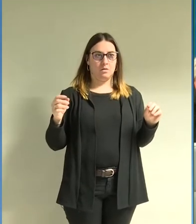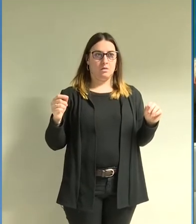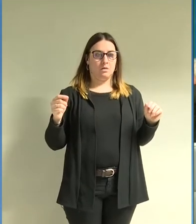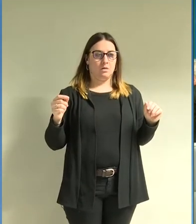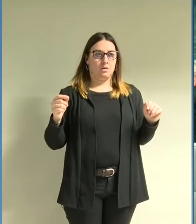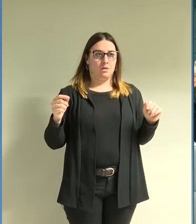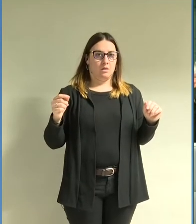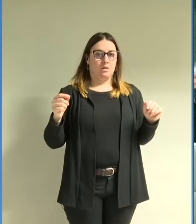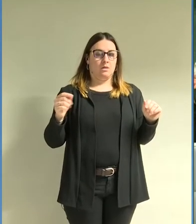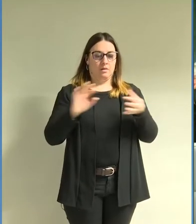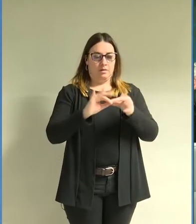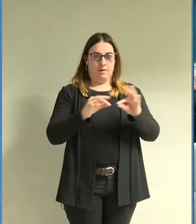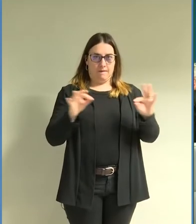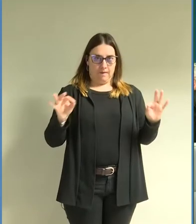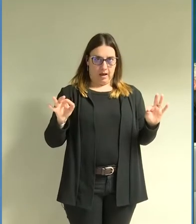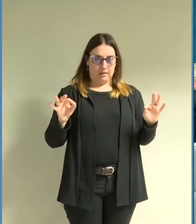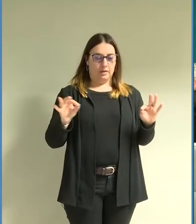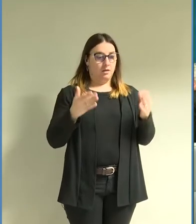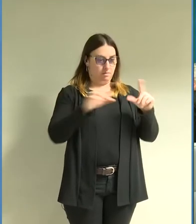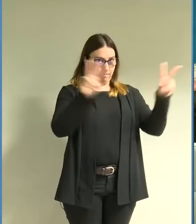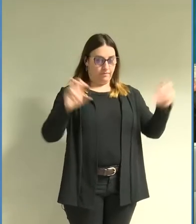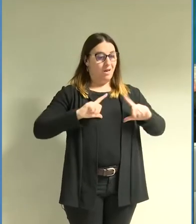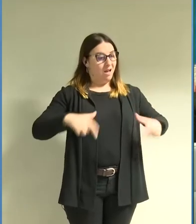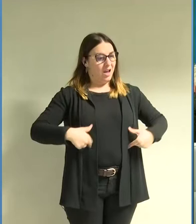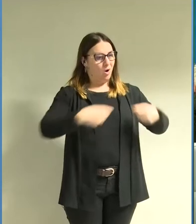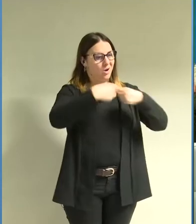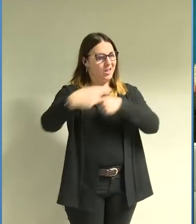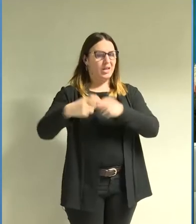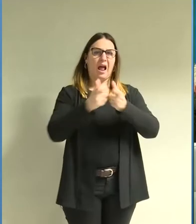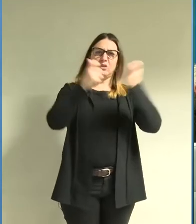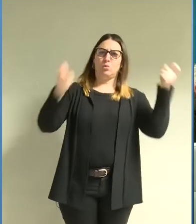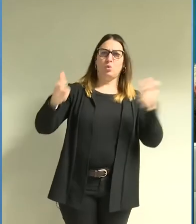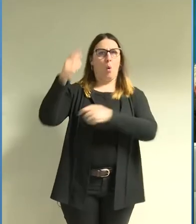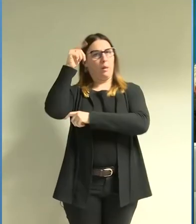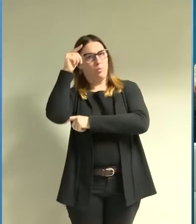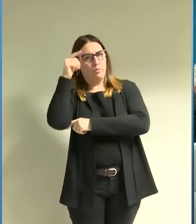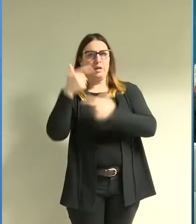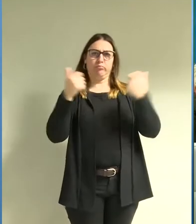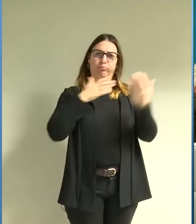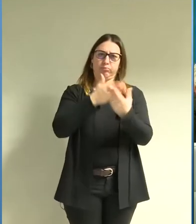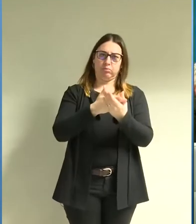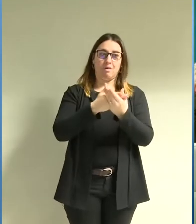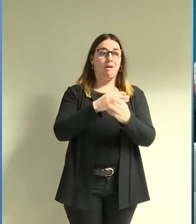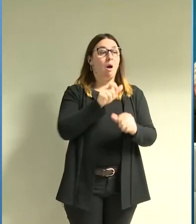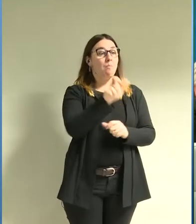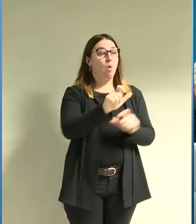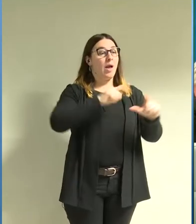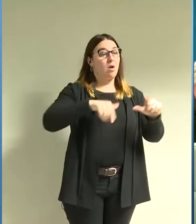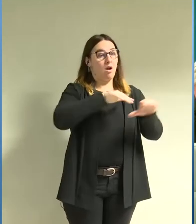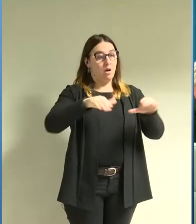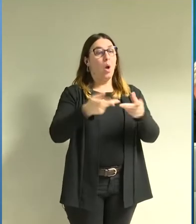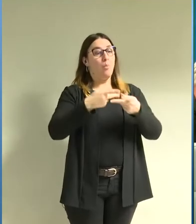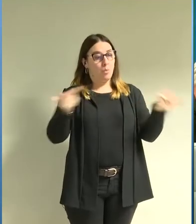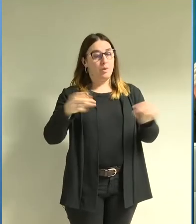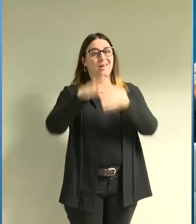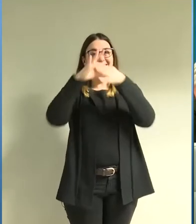qui parle de qui dit l'école et l'institution de la république qui intervient et donc d'ajouter après l'école publique laïque gratuite